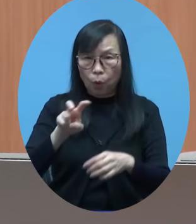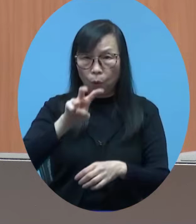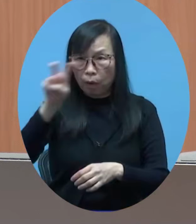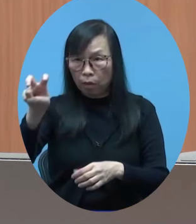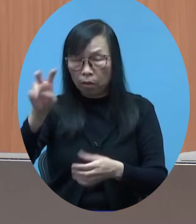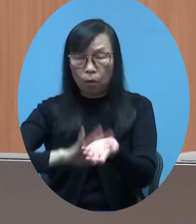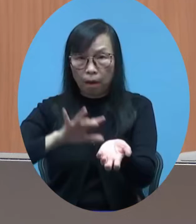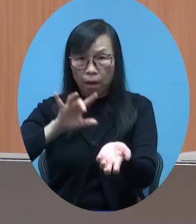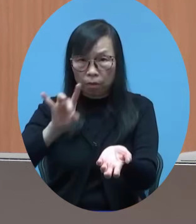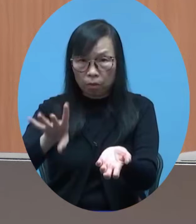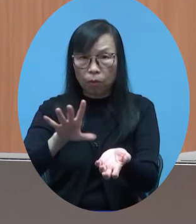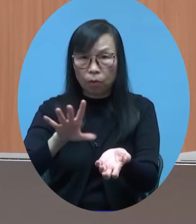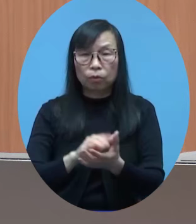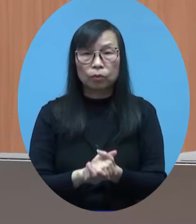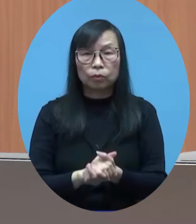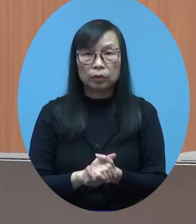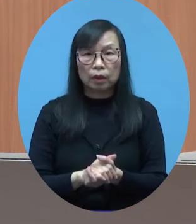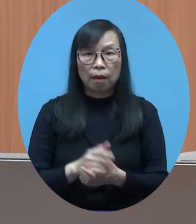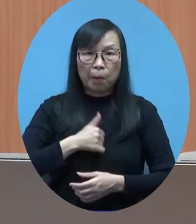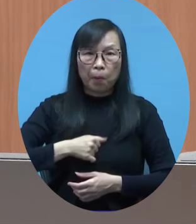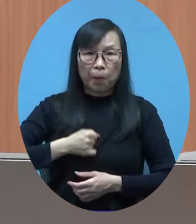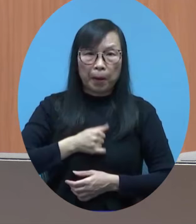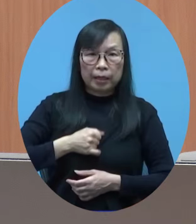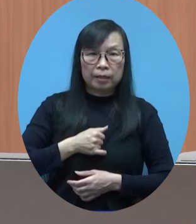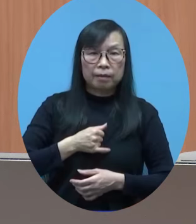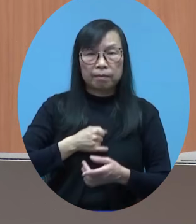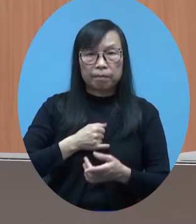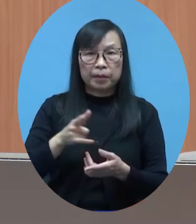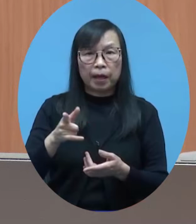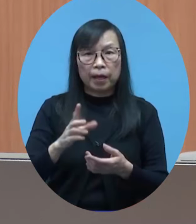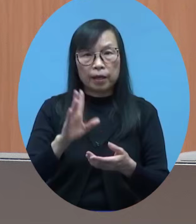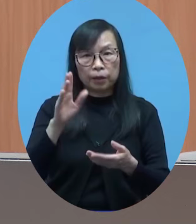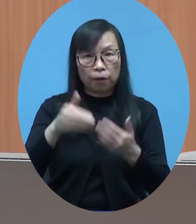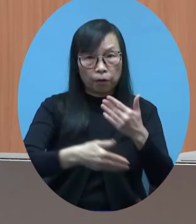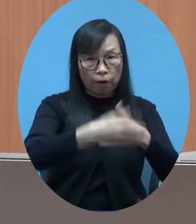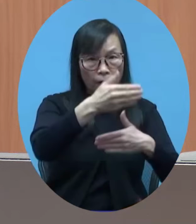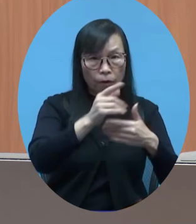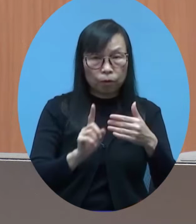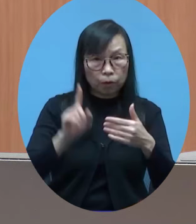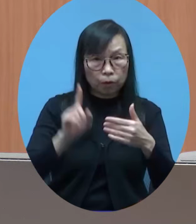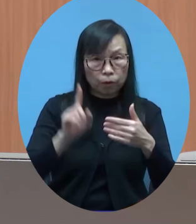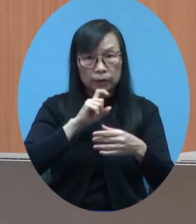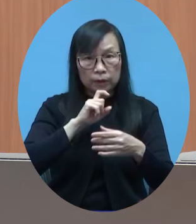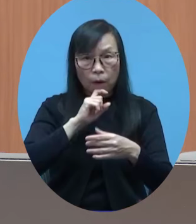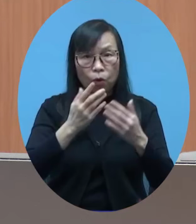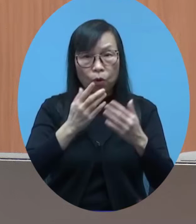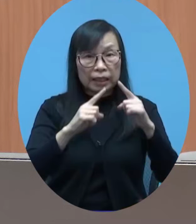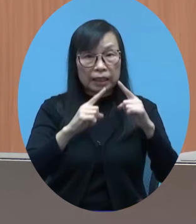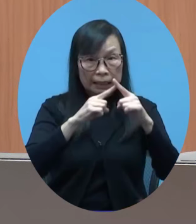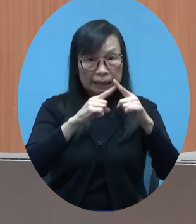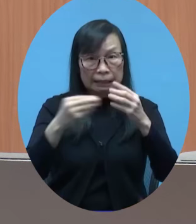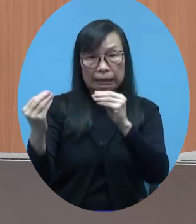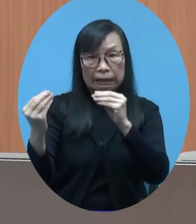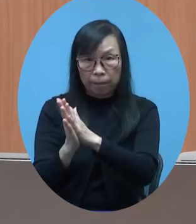病毒，咁就。即係懷疑係喺嗰個豐澤樓上邊，就應該可能有居民咧就受感